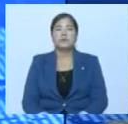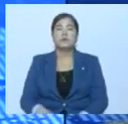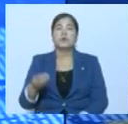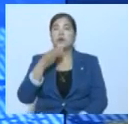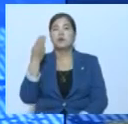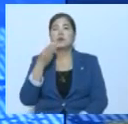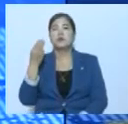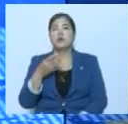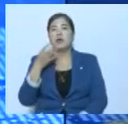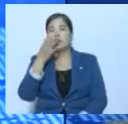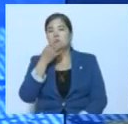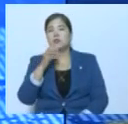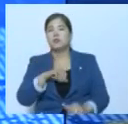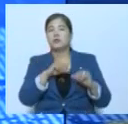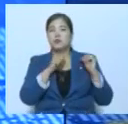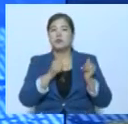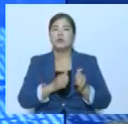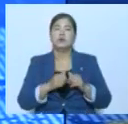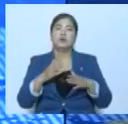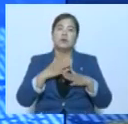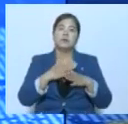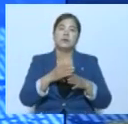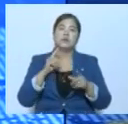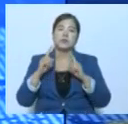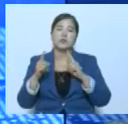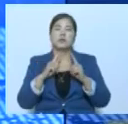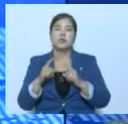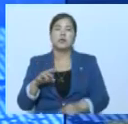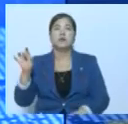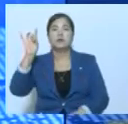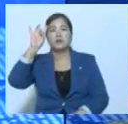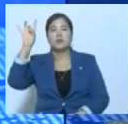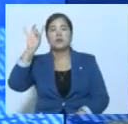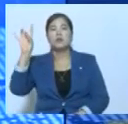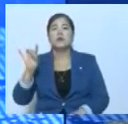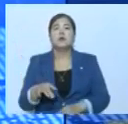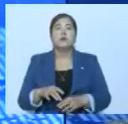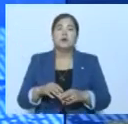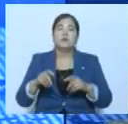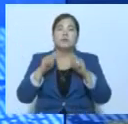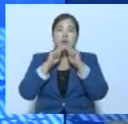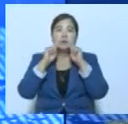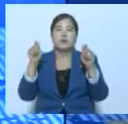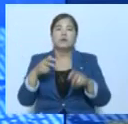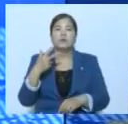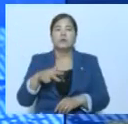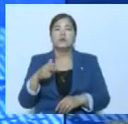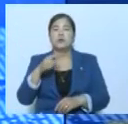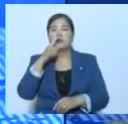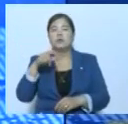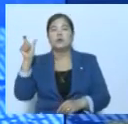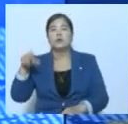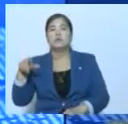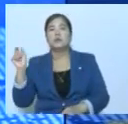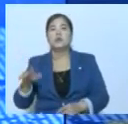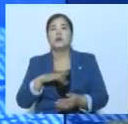Ақтауда жылы жүрек, жомарт қол, қайырымдылық шарасына қатысқан еріктілер марапатталды. Жақсылық жасаудан аянбай жүрген 30-ға жуық азаматқа қала